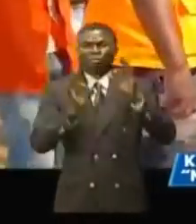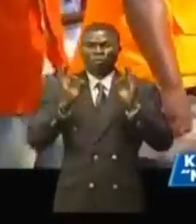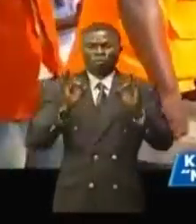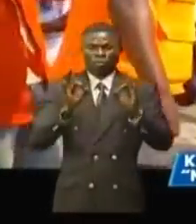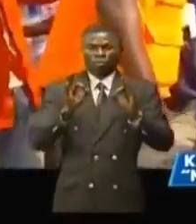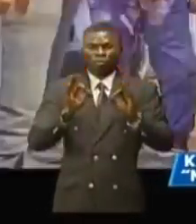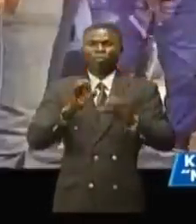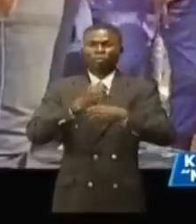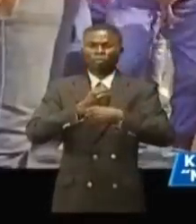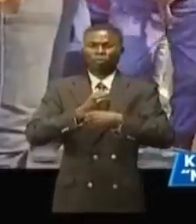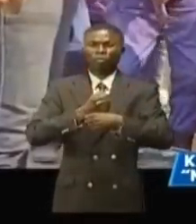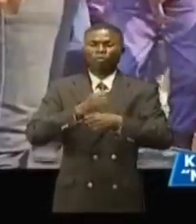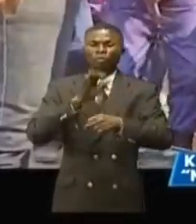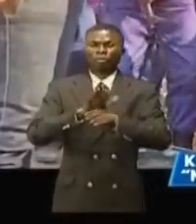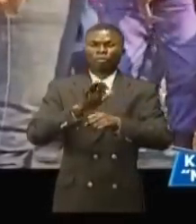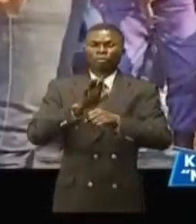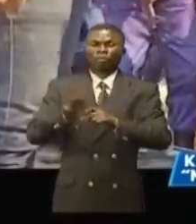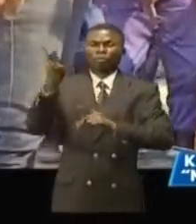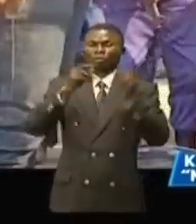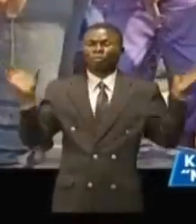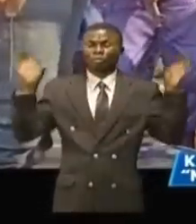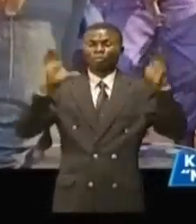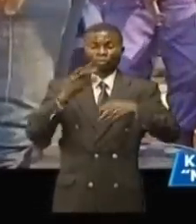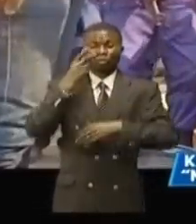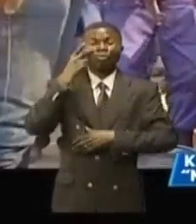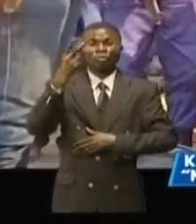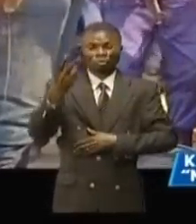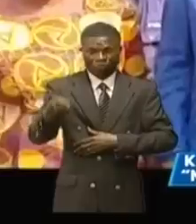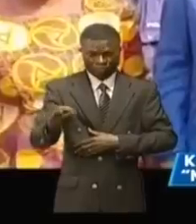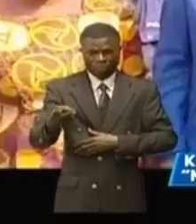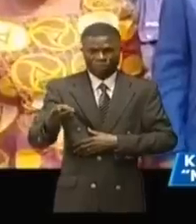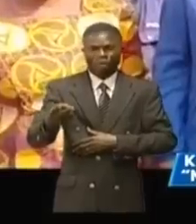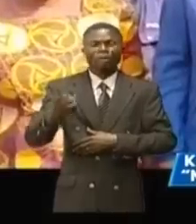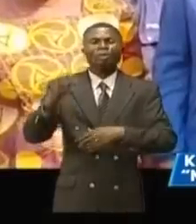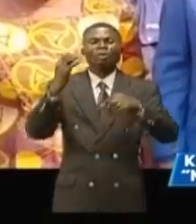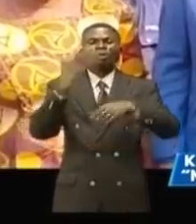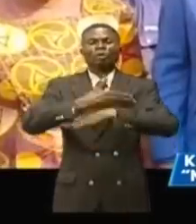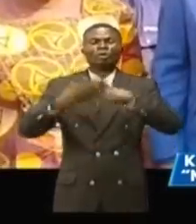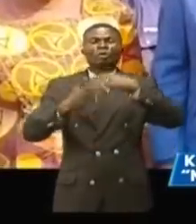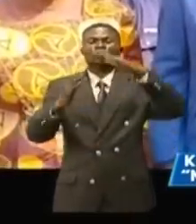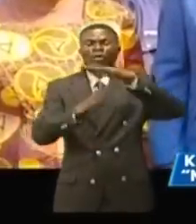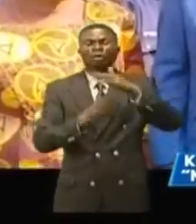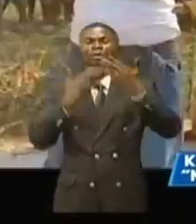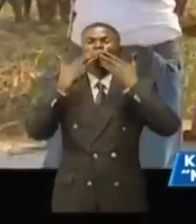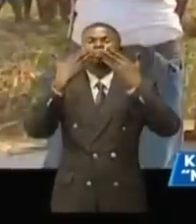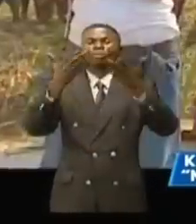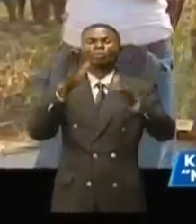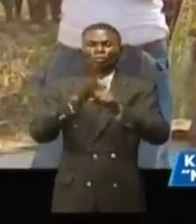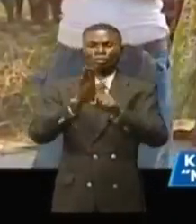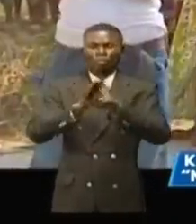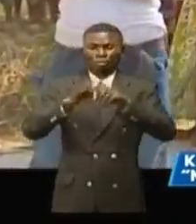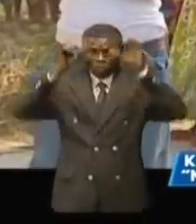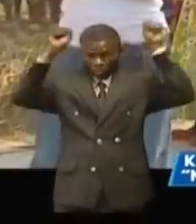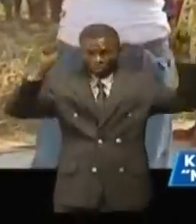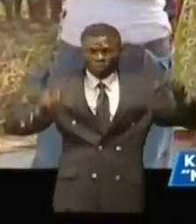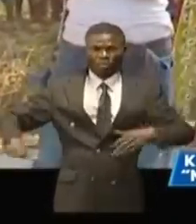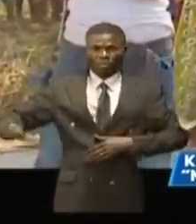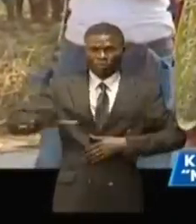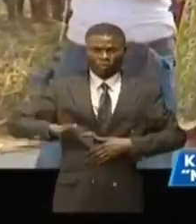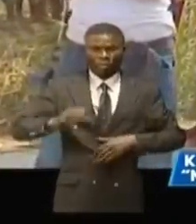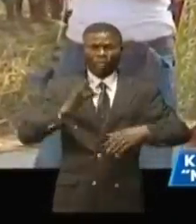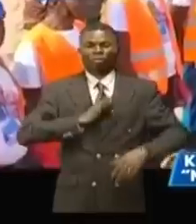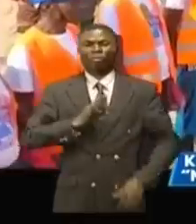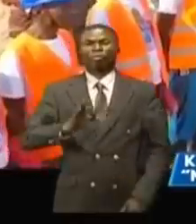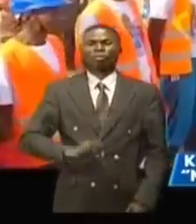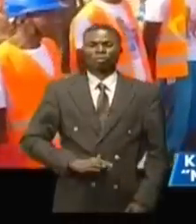provoqué un engouement de la population locale qui n'a pas mieux trouvé que de dire merci. Merci au président de la République,